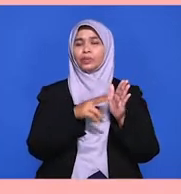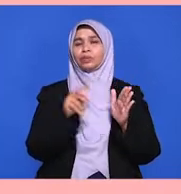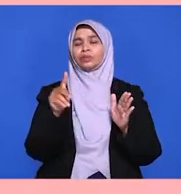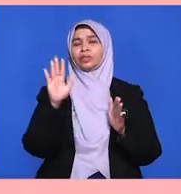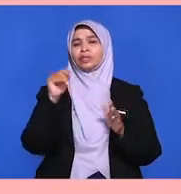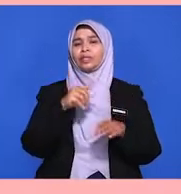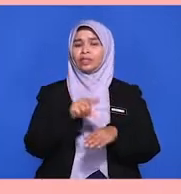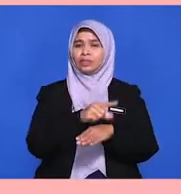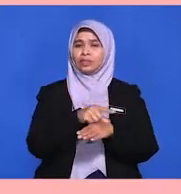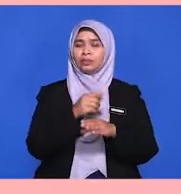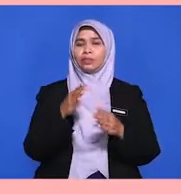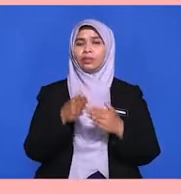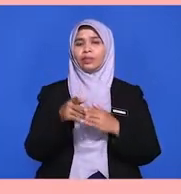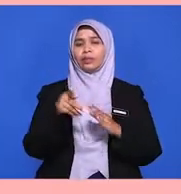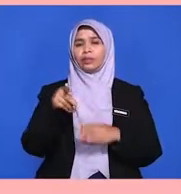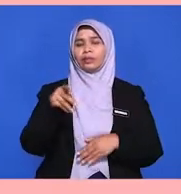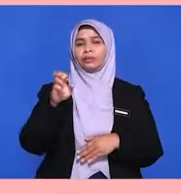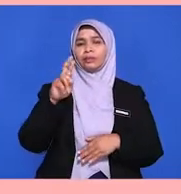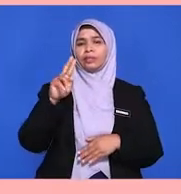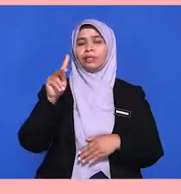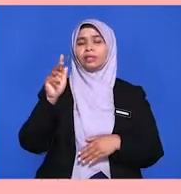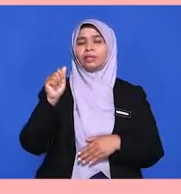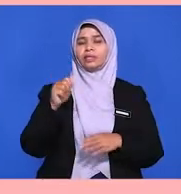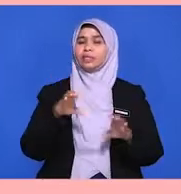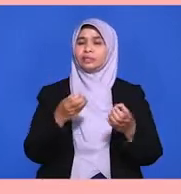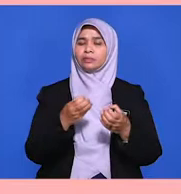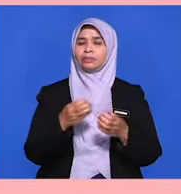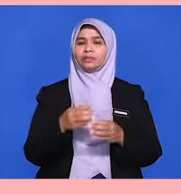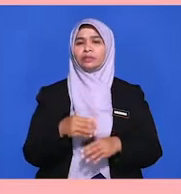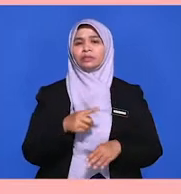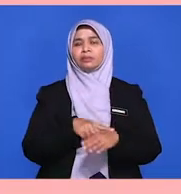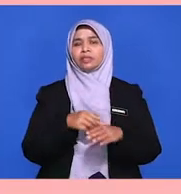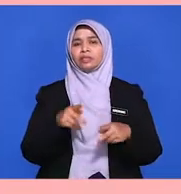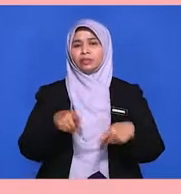pereka cipta sepanjang proses penghasilan produk mereka.